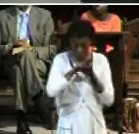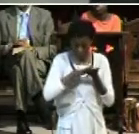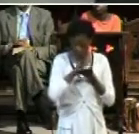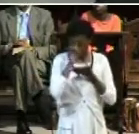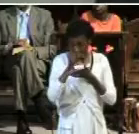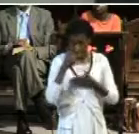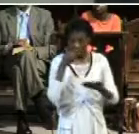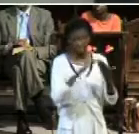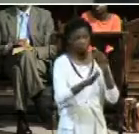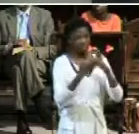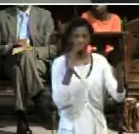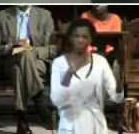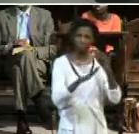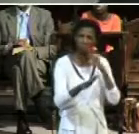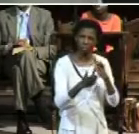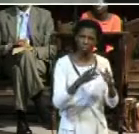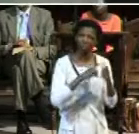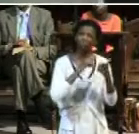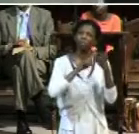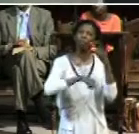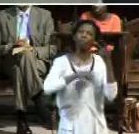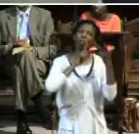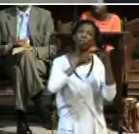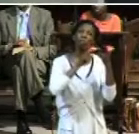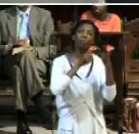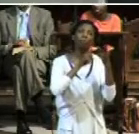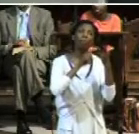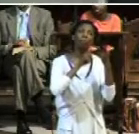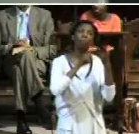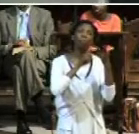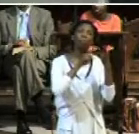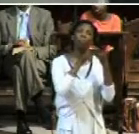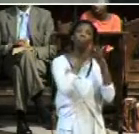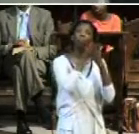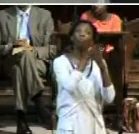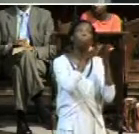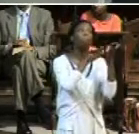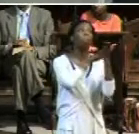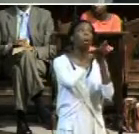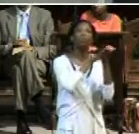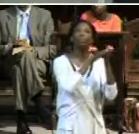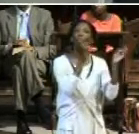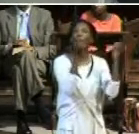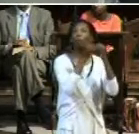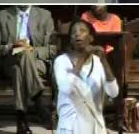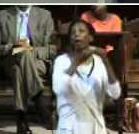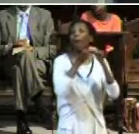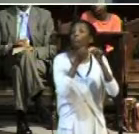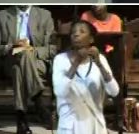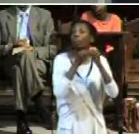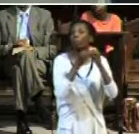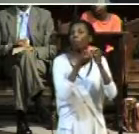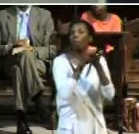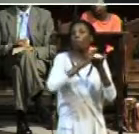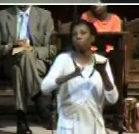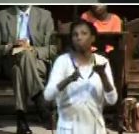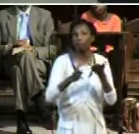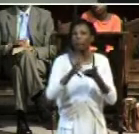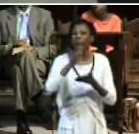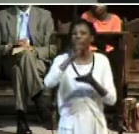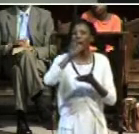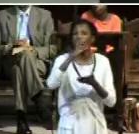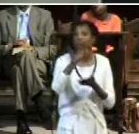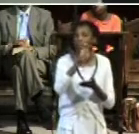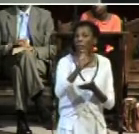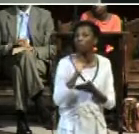Elle a accepté la grâce de Jésus qui va la pardonner. J'ouvre une parenthèse,